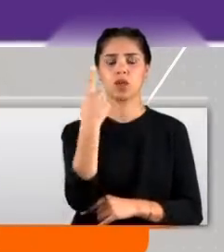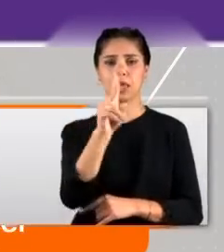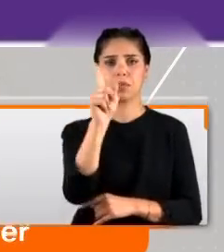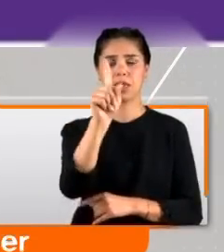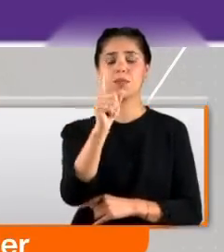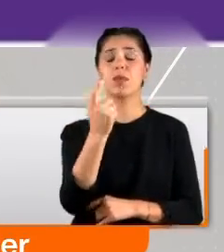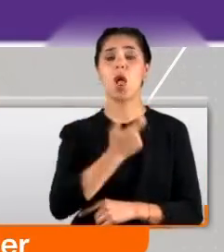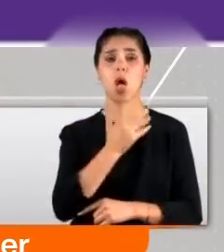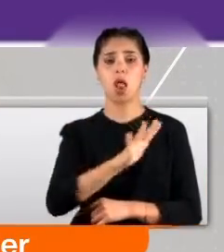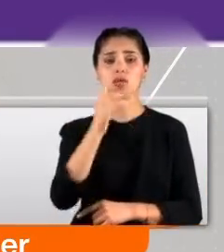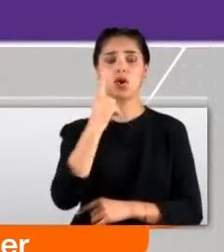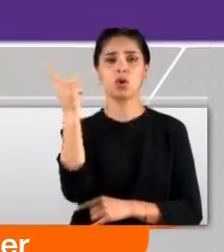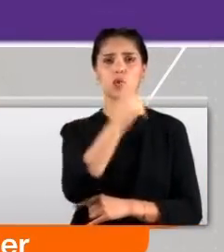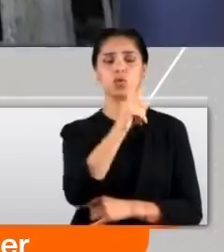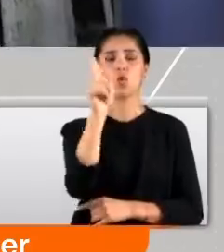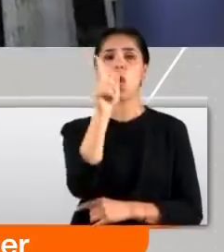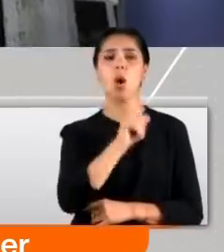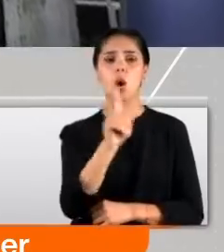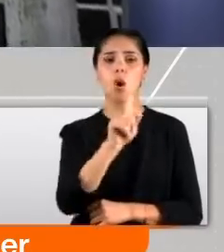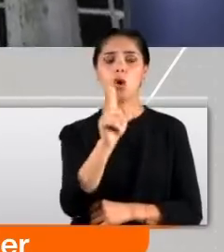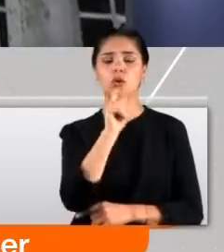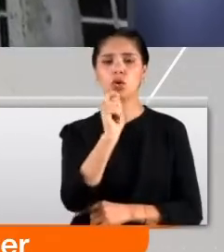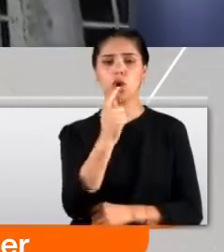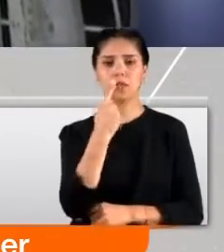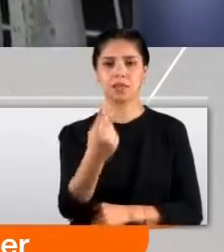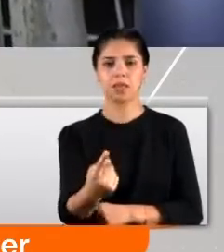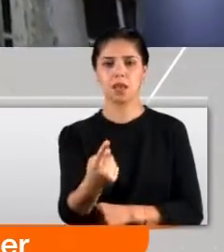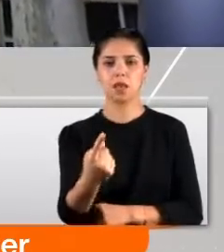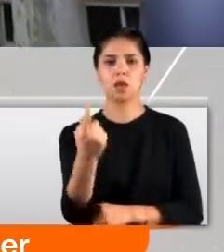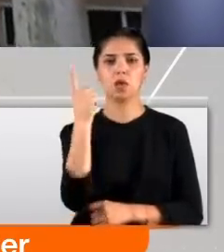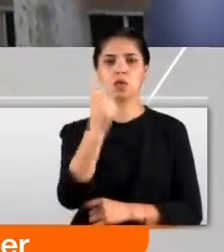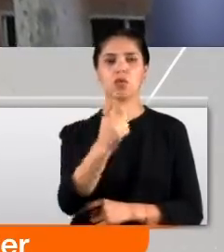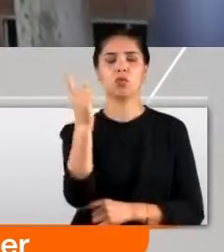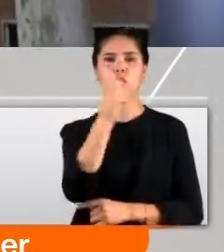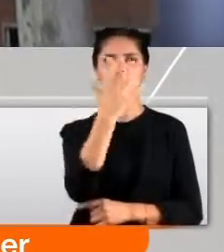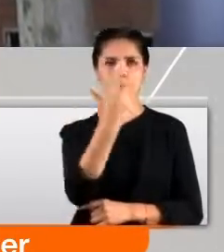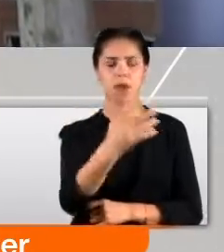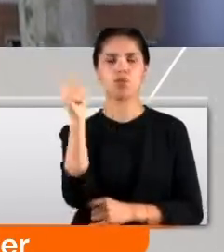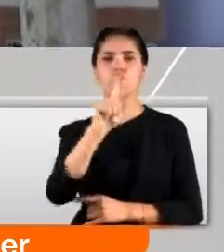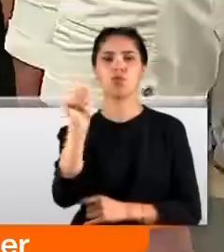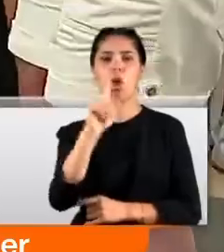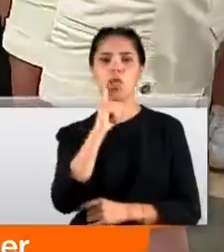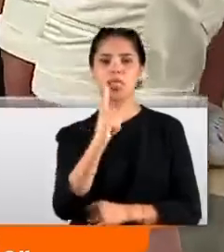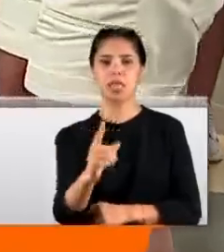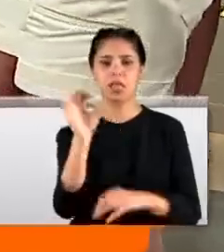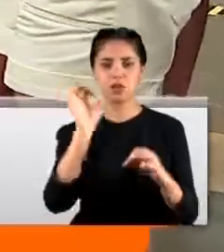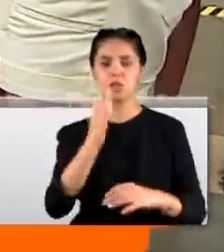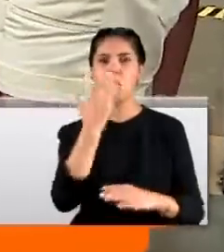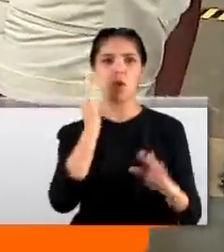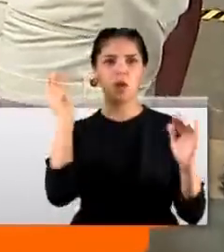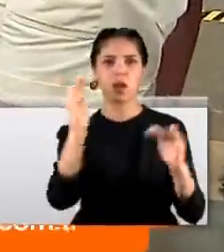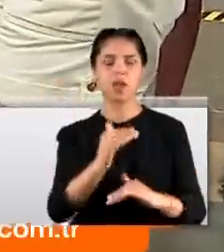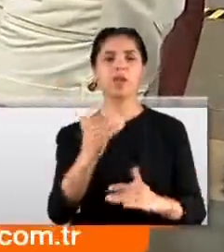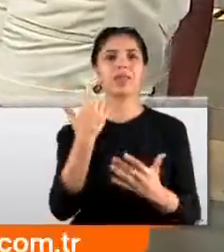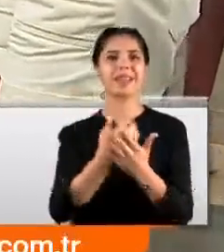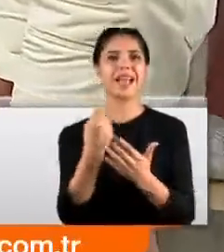girişli öğrencilere %10 taahhütü verildi. Boy boy şeyler astılar, %5 olduğuna dair, %10 olduğuna dair. Ama şimdi okula gelip kayıt